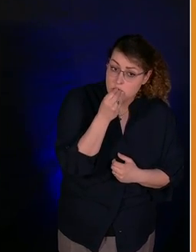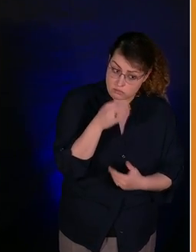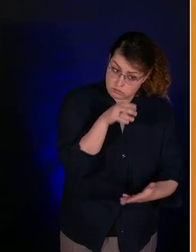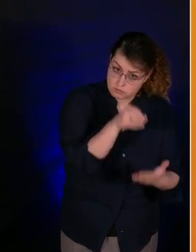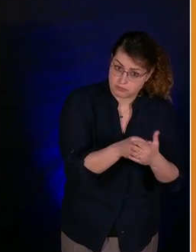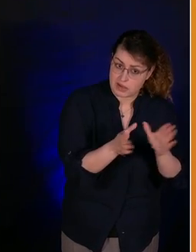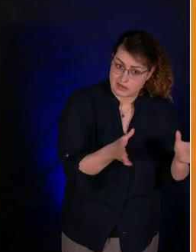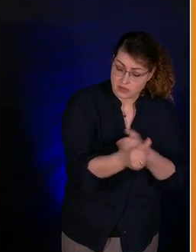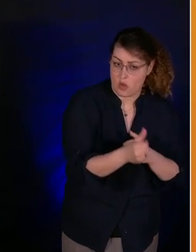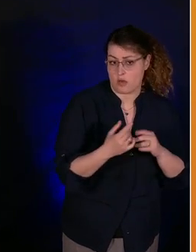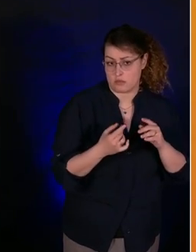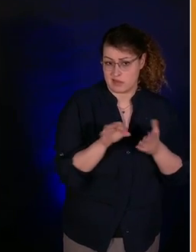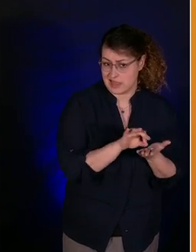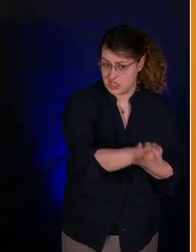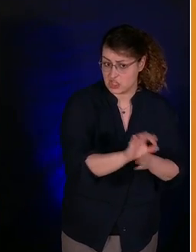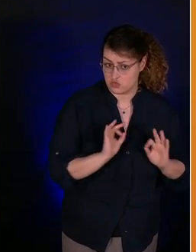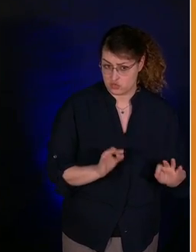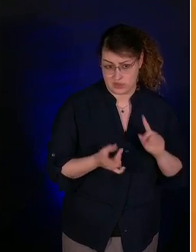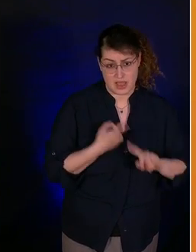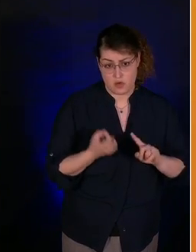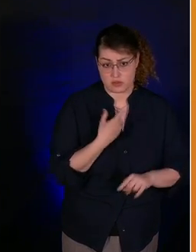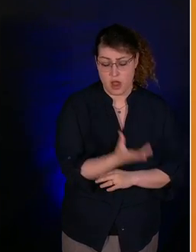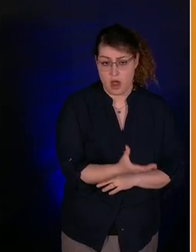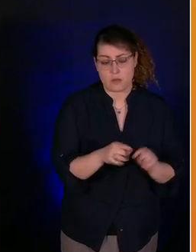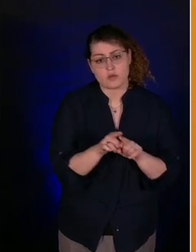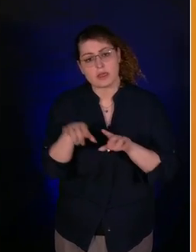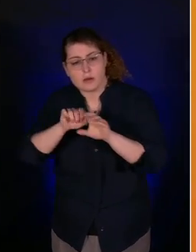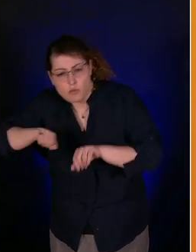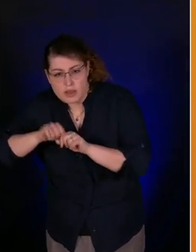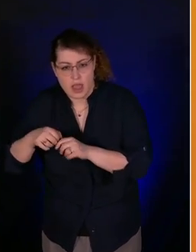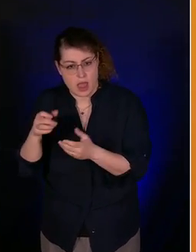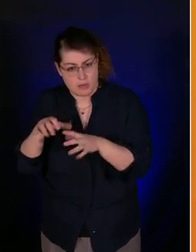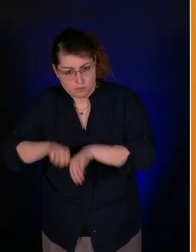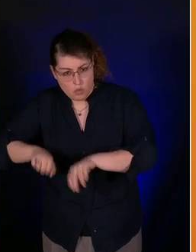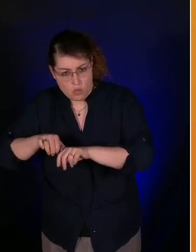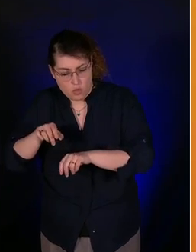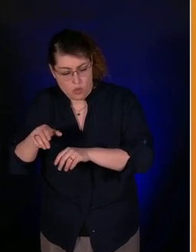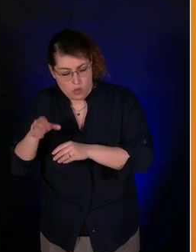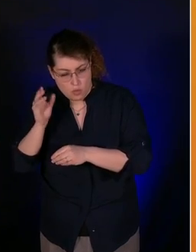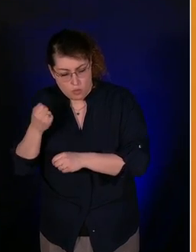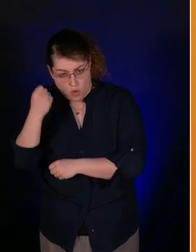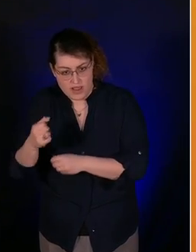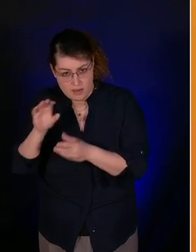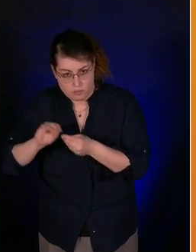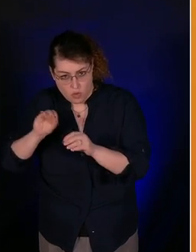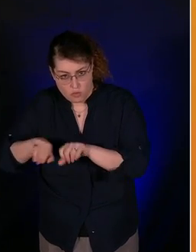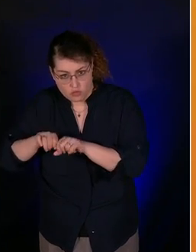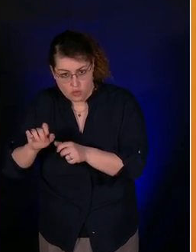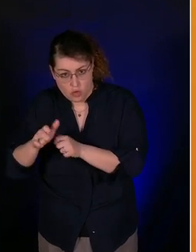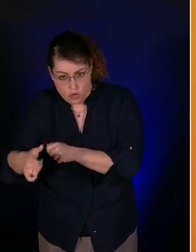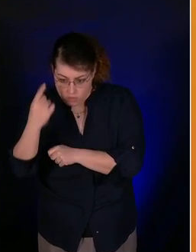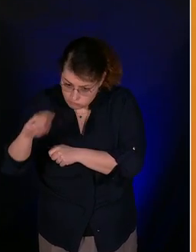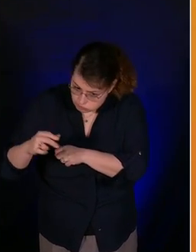des secteurs stratégiques. L'appropriation des moyens de production devient centrale pour garantir une